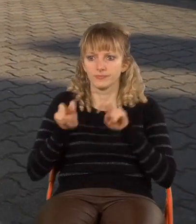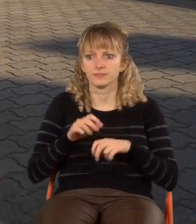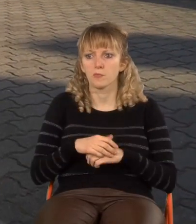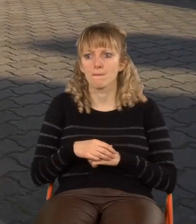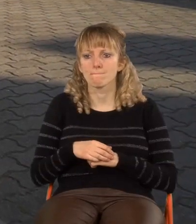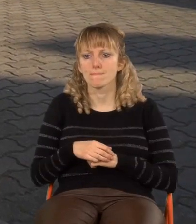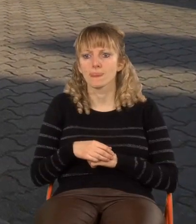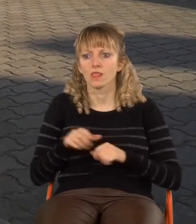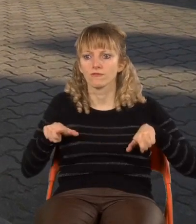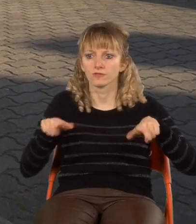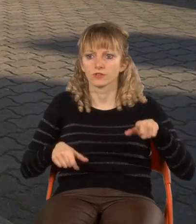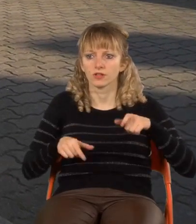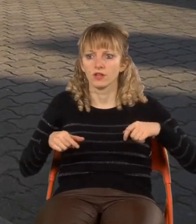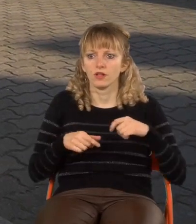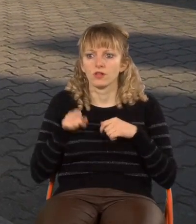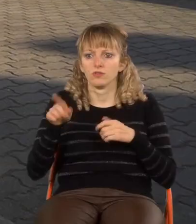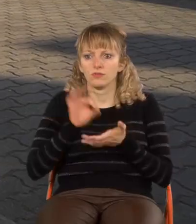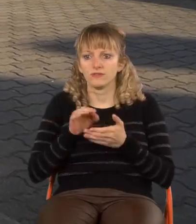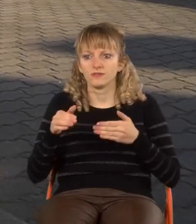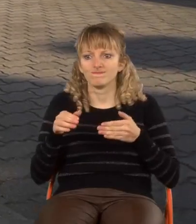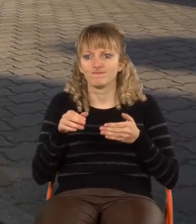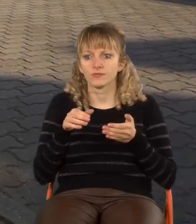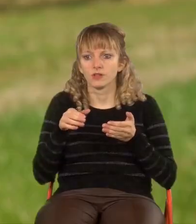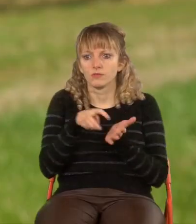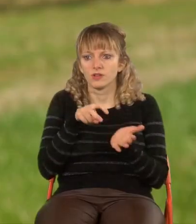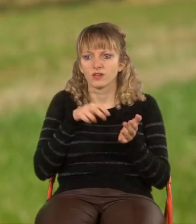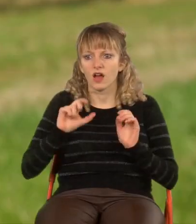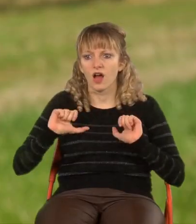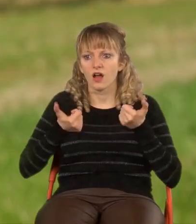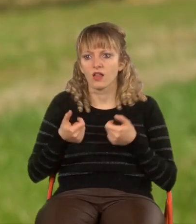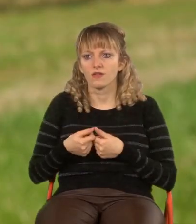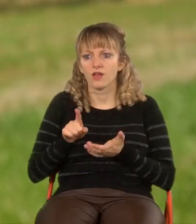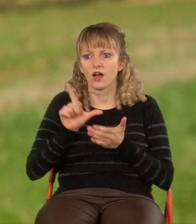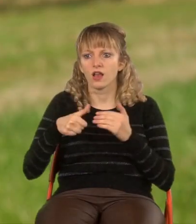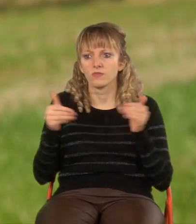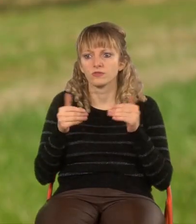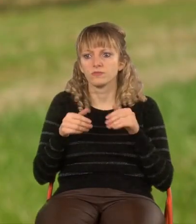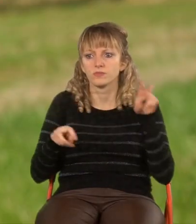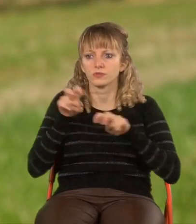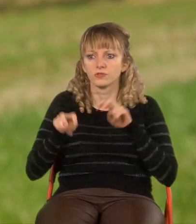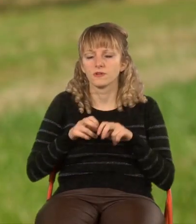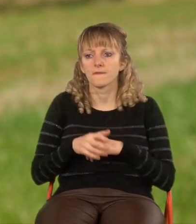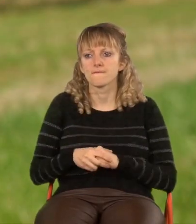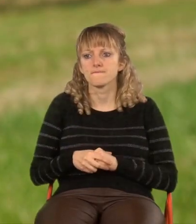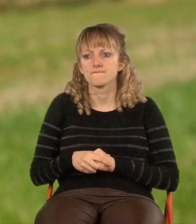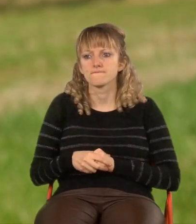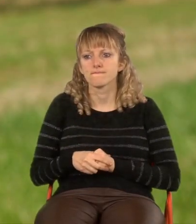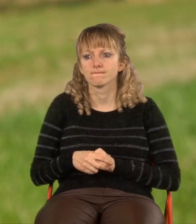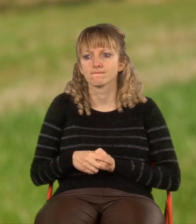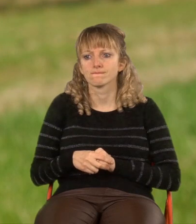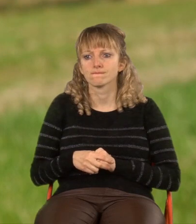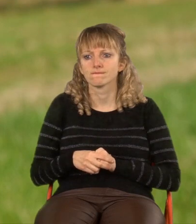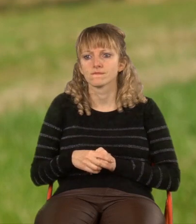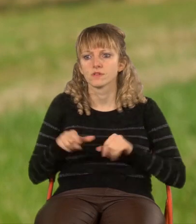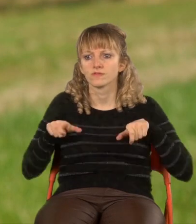Jeśli chcemy pomagać osobom poruszającym się na wózkach, no to pewne ograniczenia, ale i